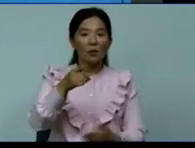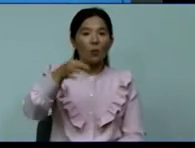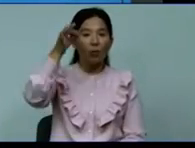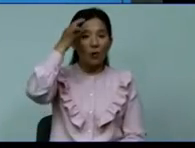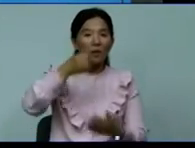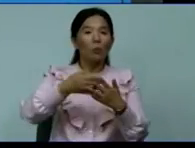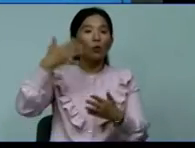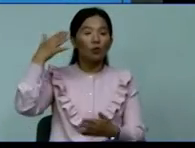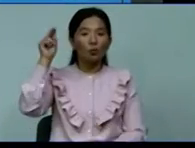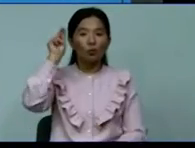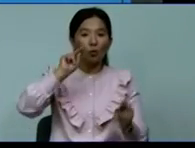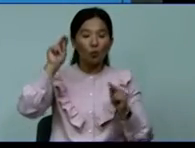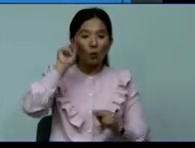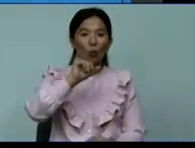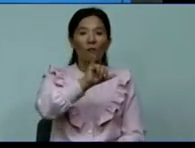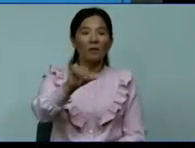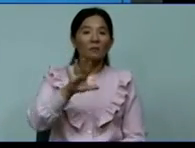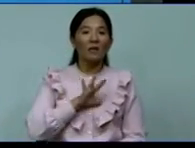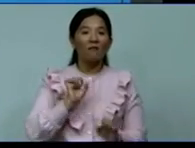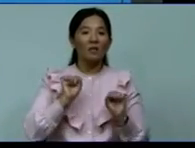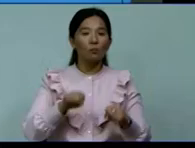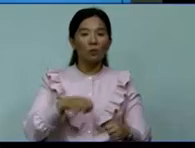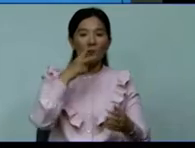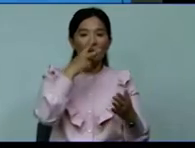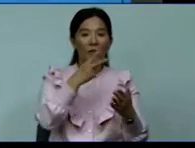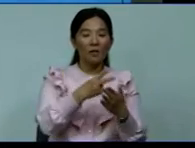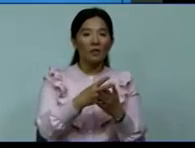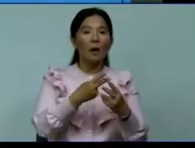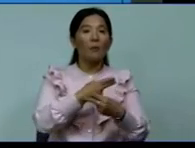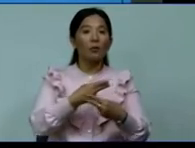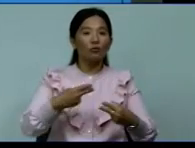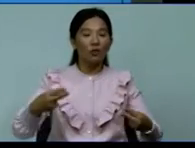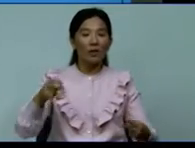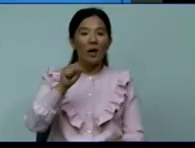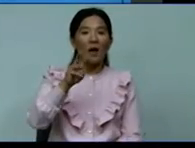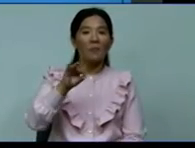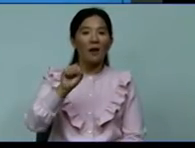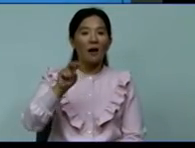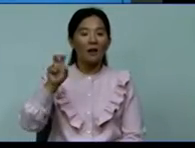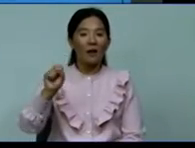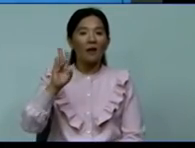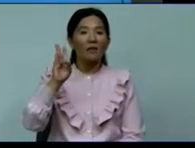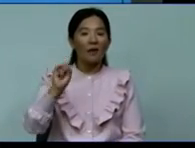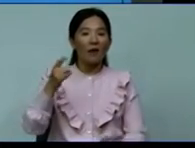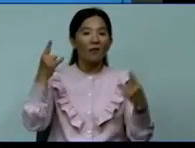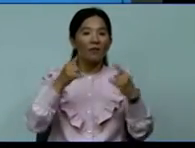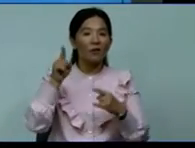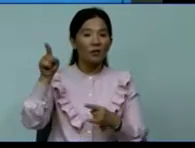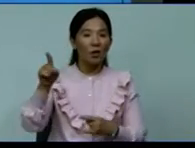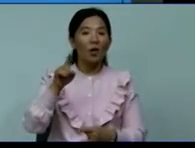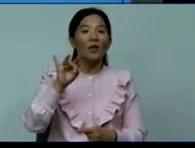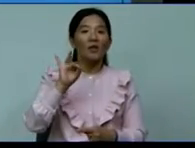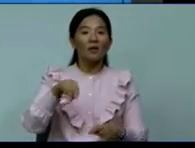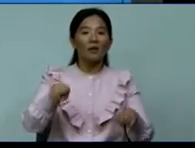прошлом уроке у вас была возможность посмотреть получение аммиака на видеоролике, и также я